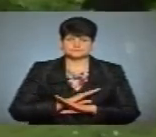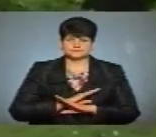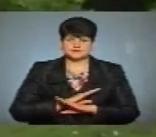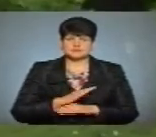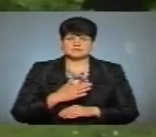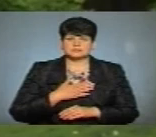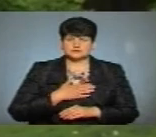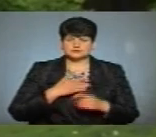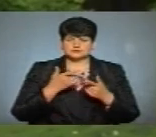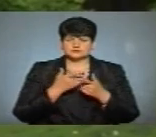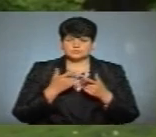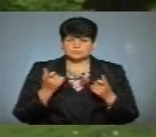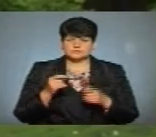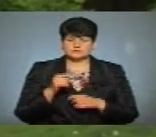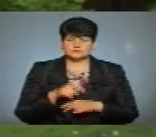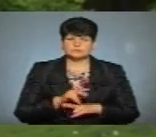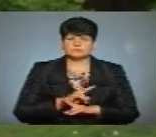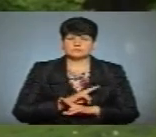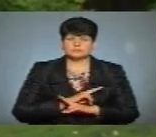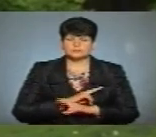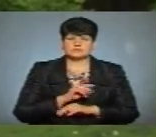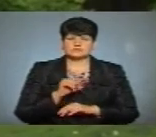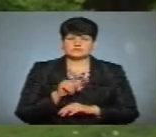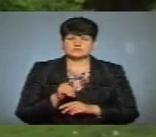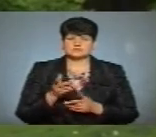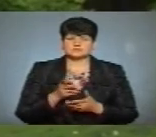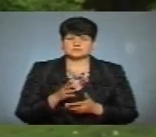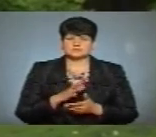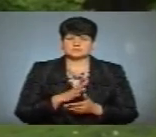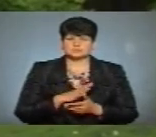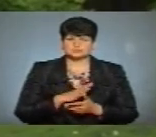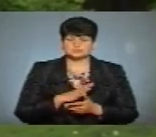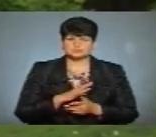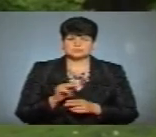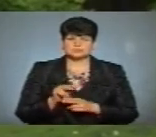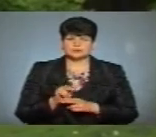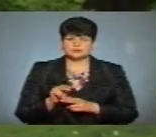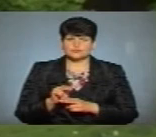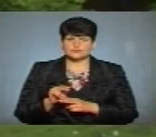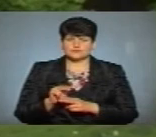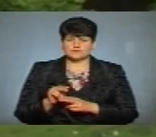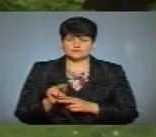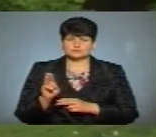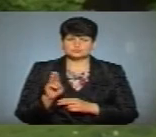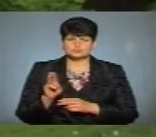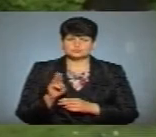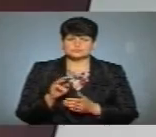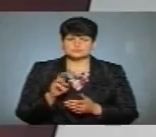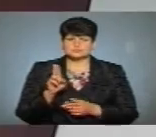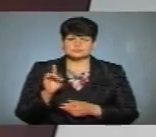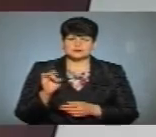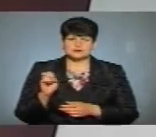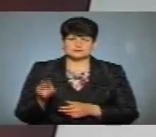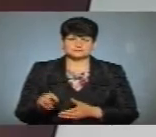нашою інформацією, він помер там, де знаходився на стаціонарному лікуванні, Шумський ЦРЛ.